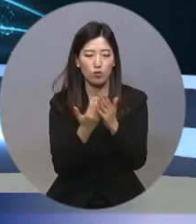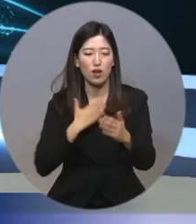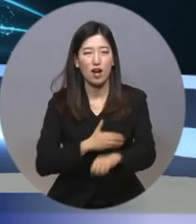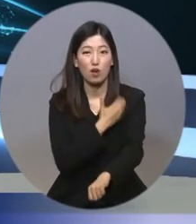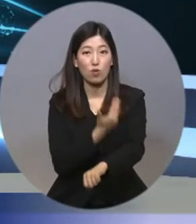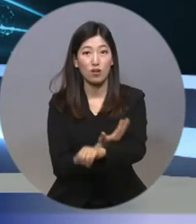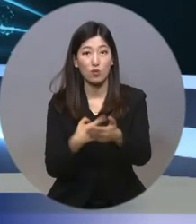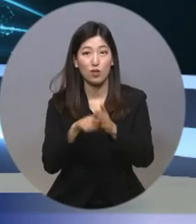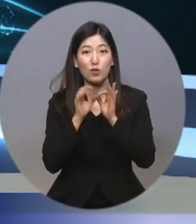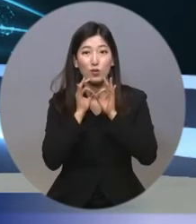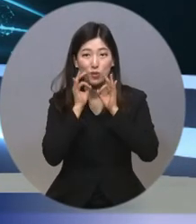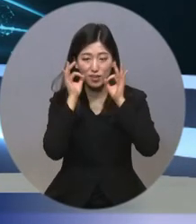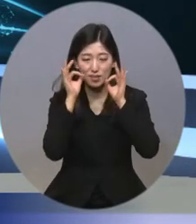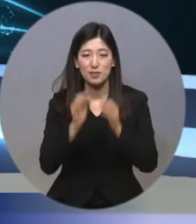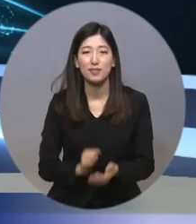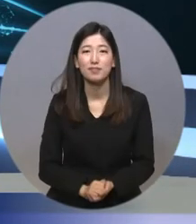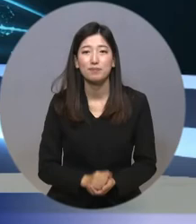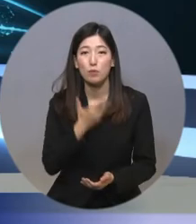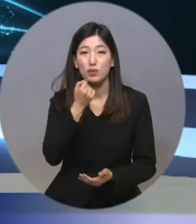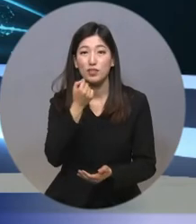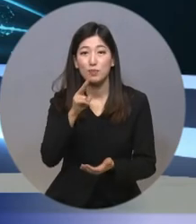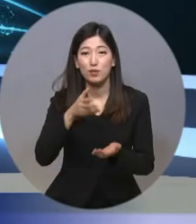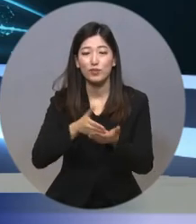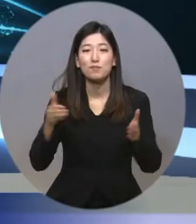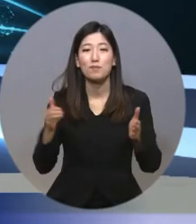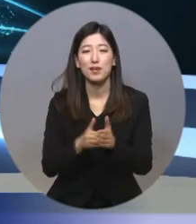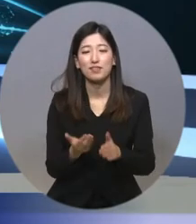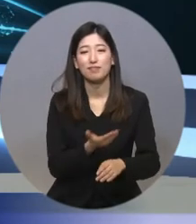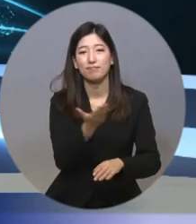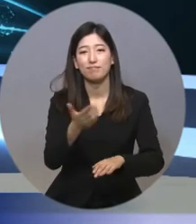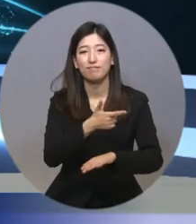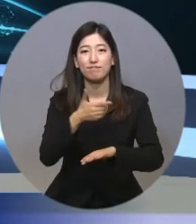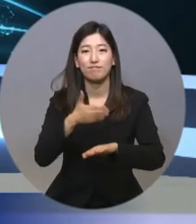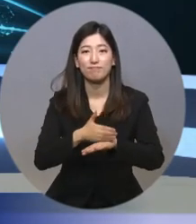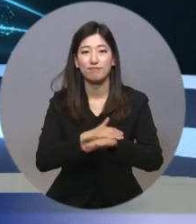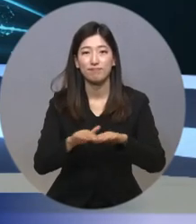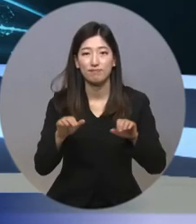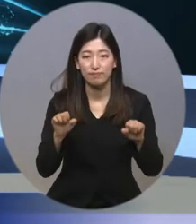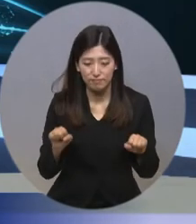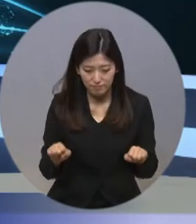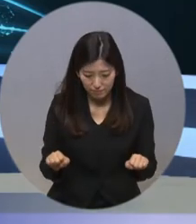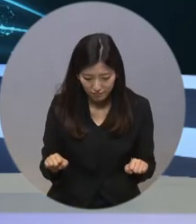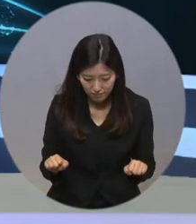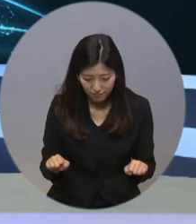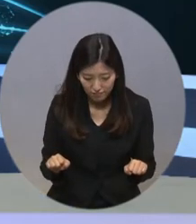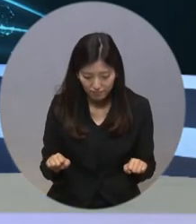다하겠습니다. 이상 복지TV 뉴스를 마칩니다. 시청해주신 여러분 고맙습니다.